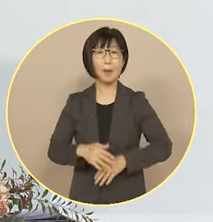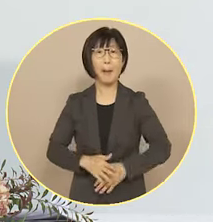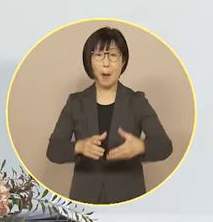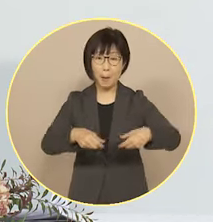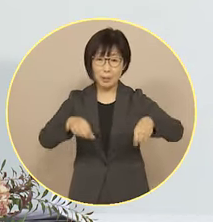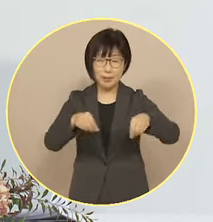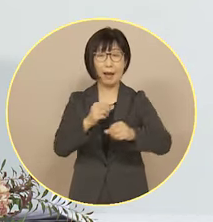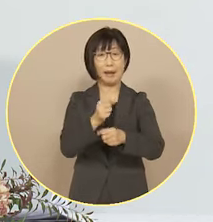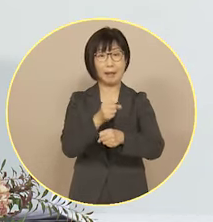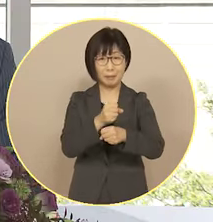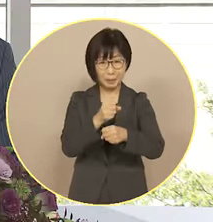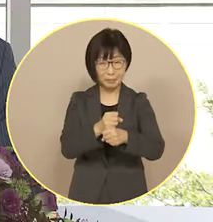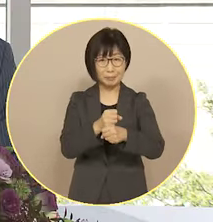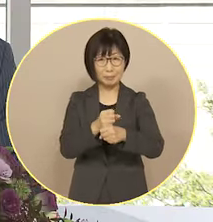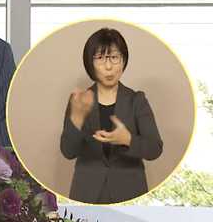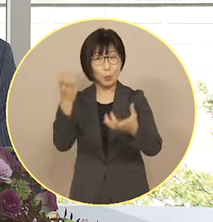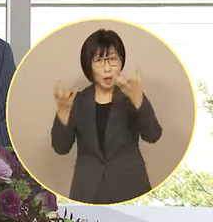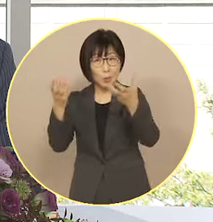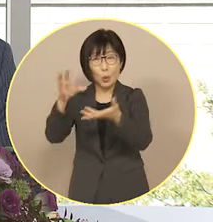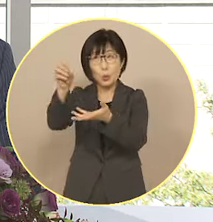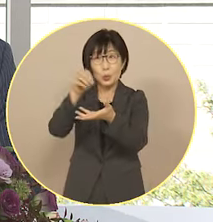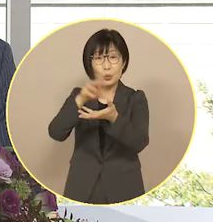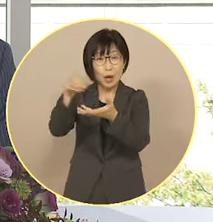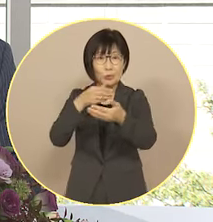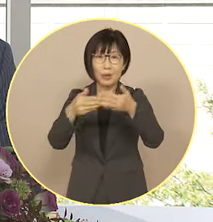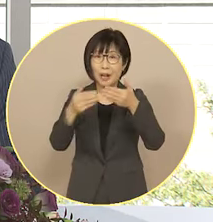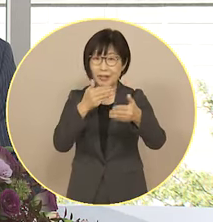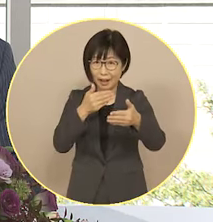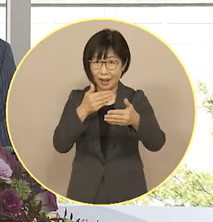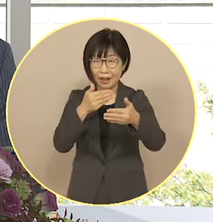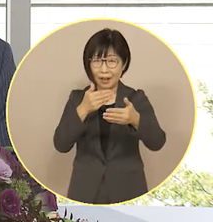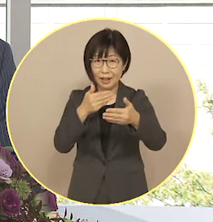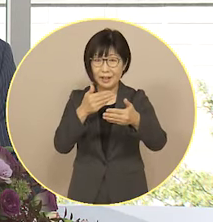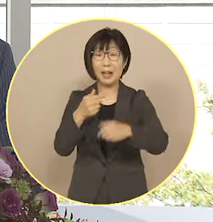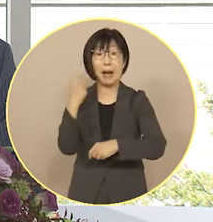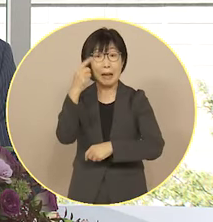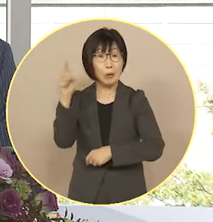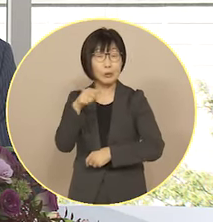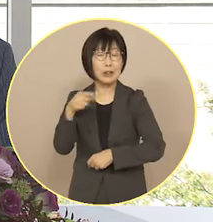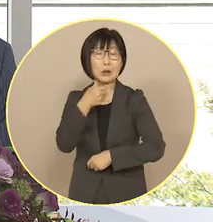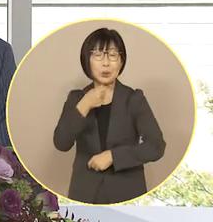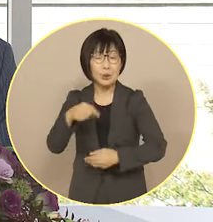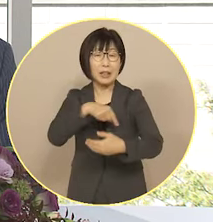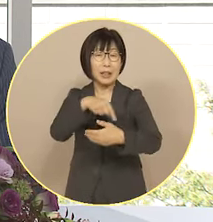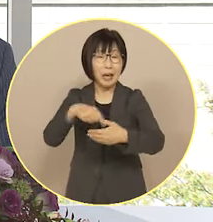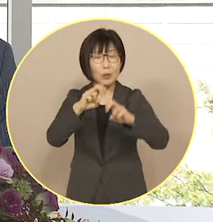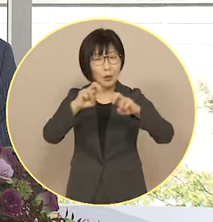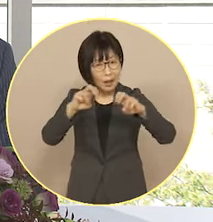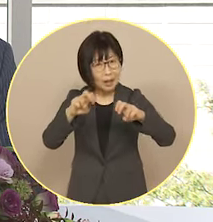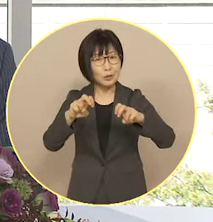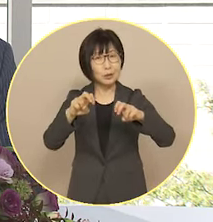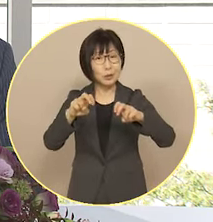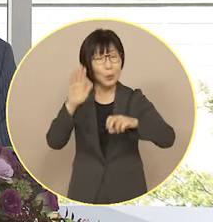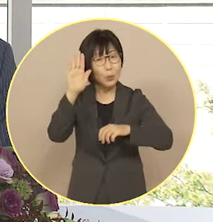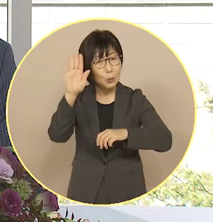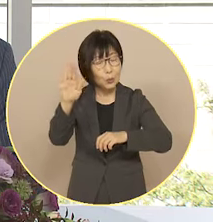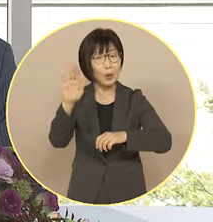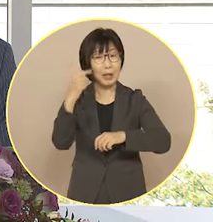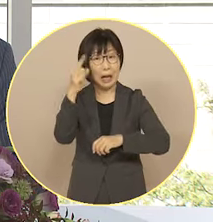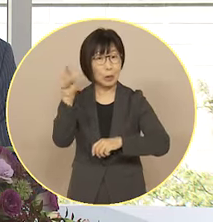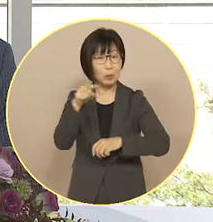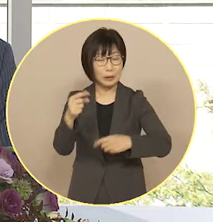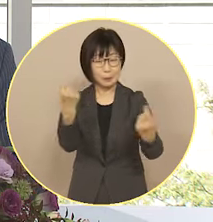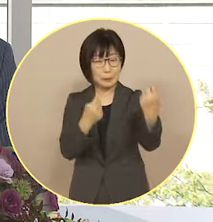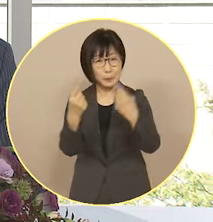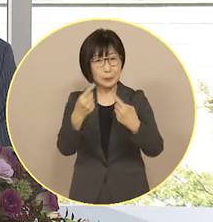美前焼きの作刀や果物の収穫体験など外国人好みのメニューの開発が今後のインバウドの